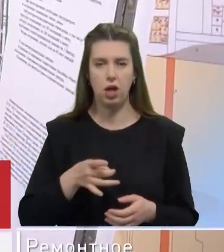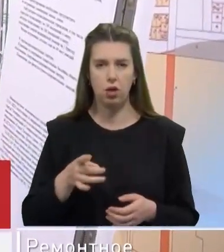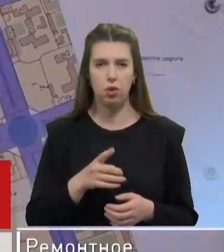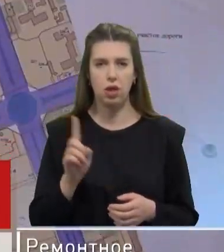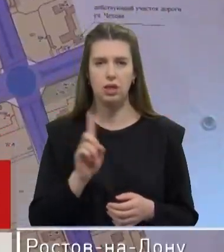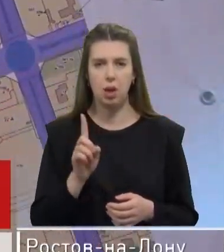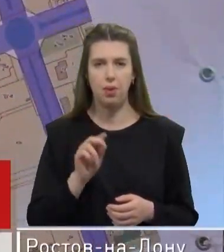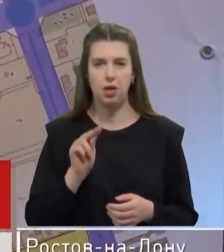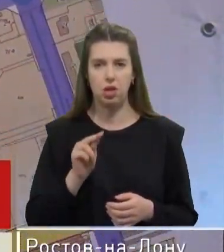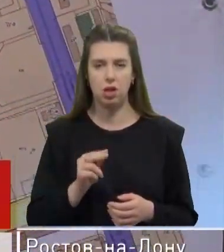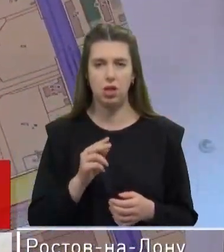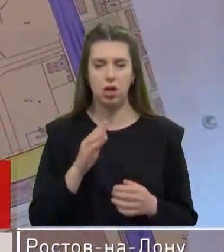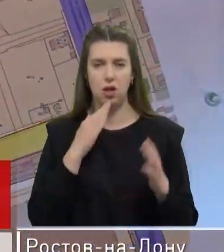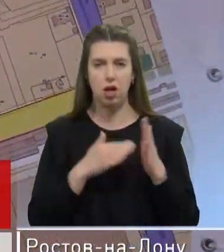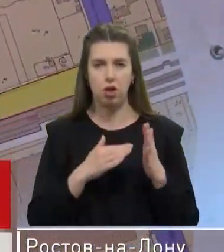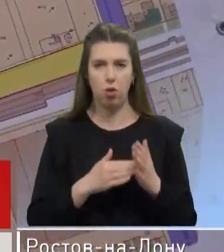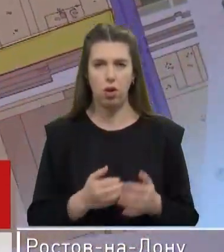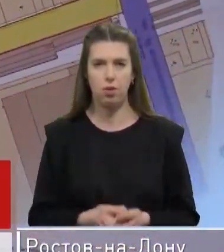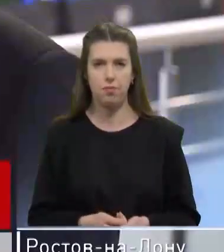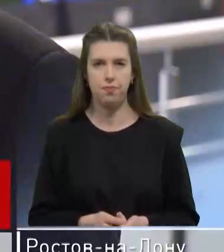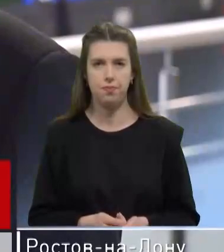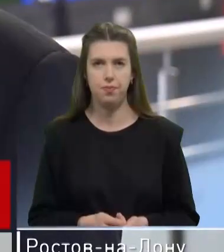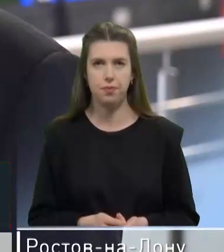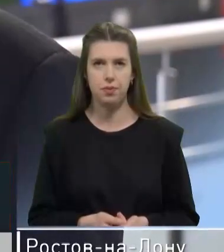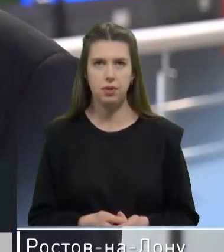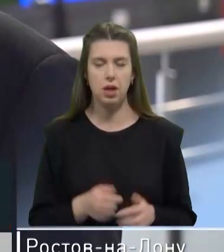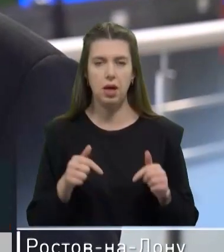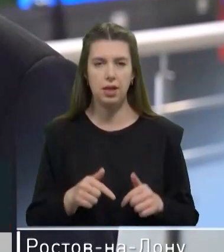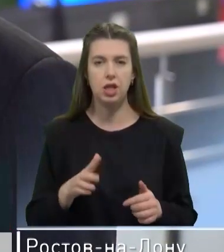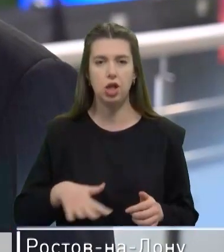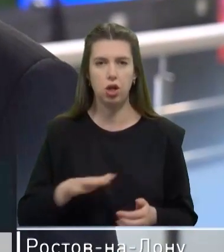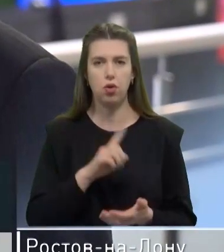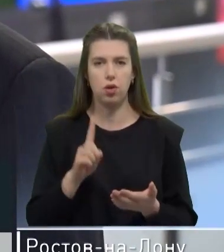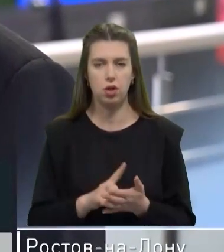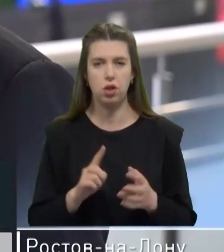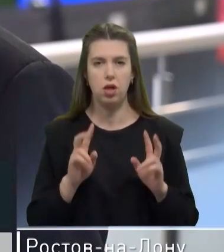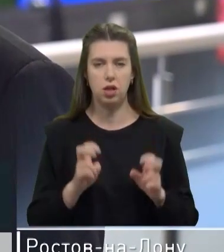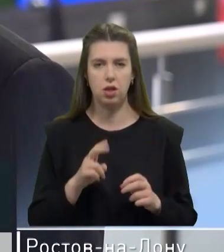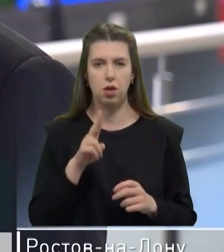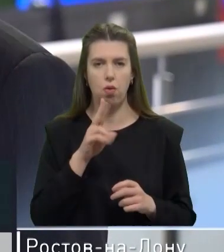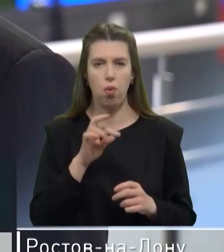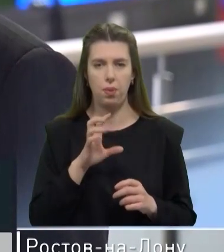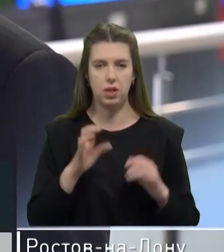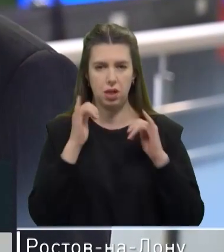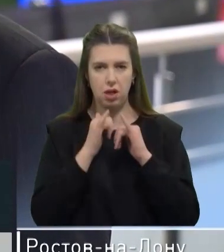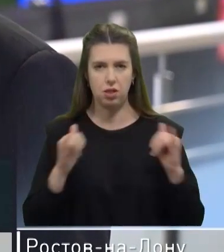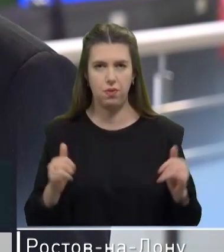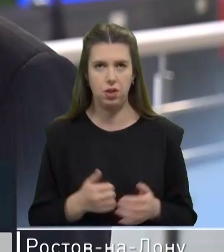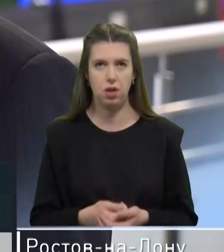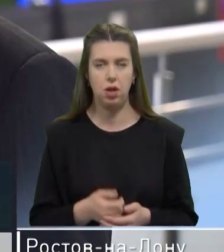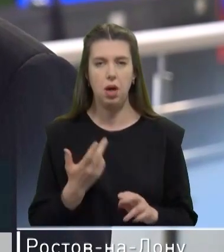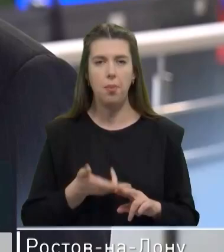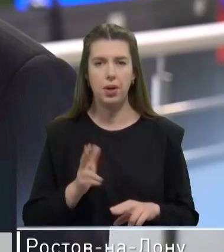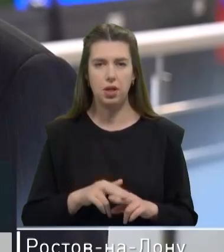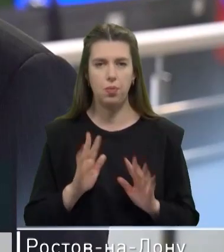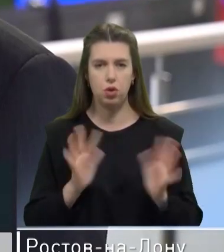в западной части Приморского города. Эти территории должны развиваться только комплексно. И